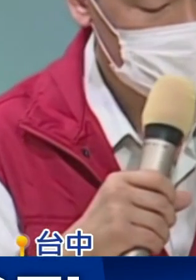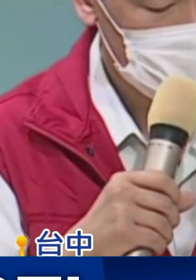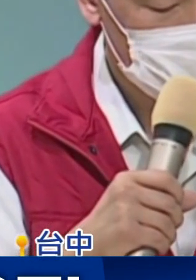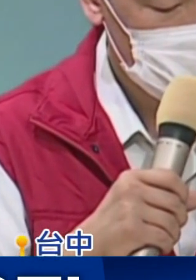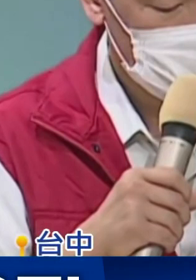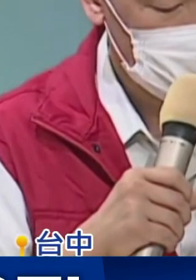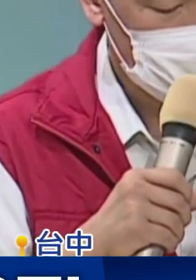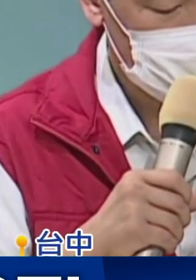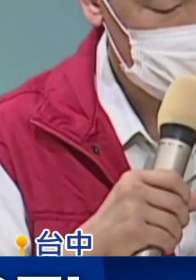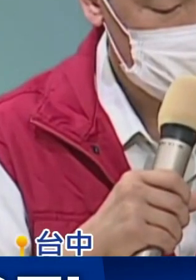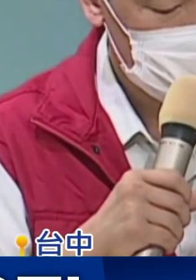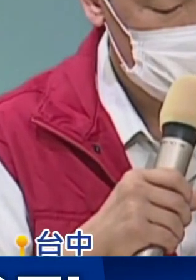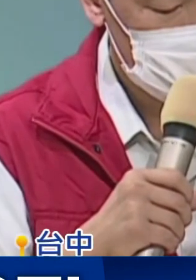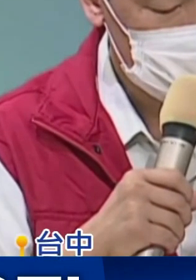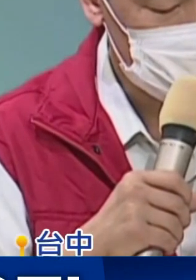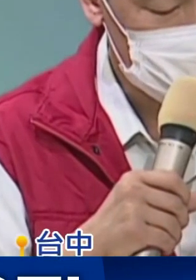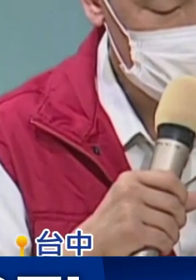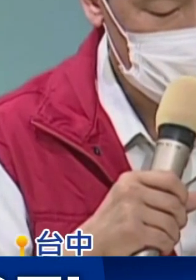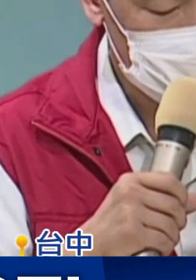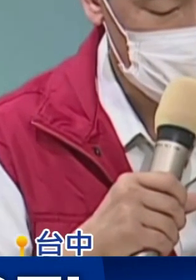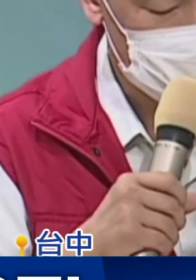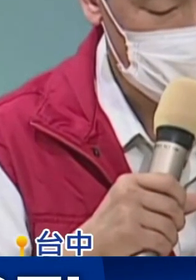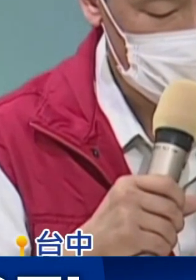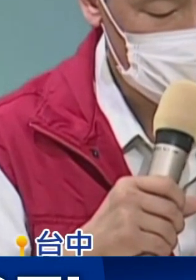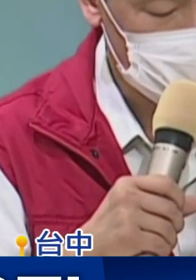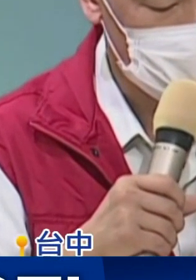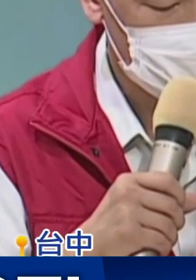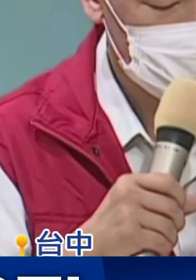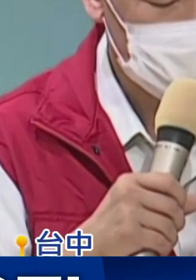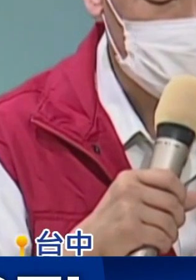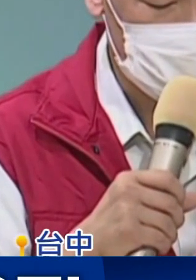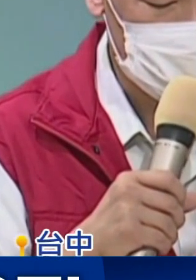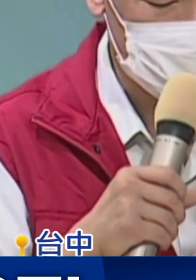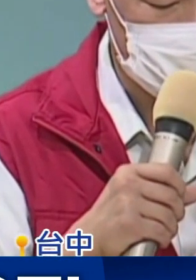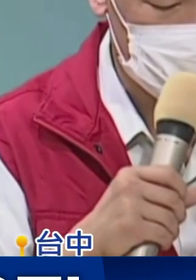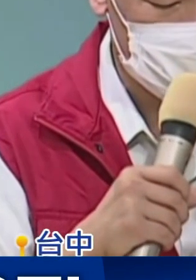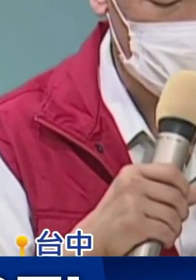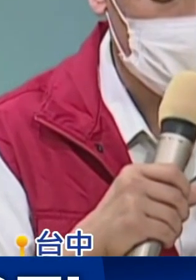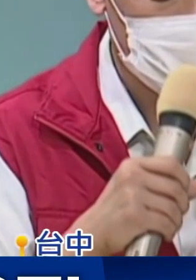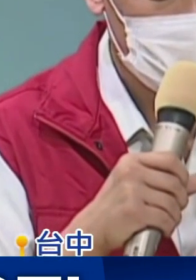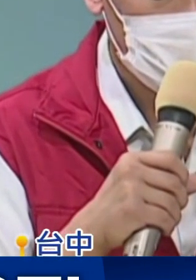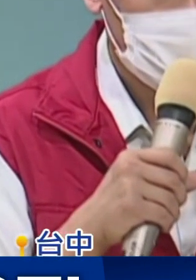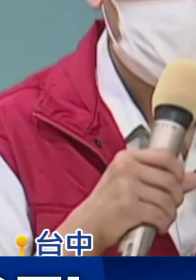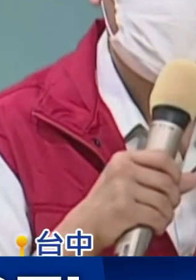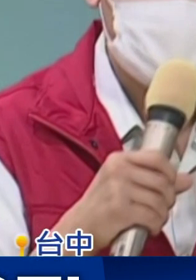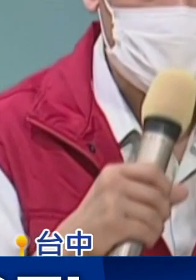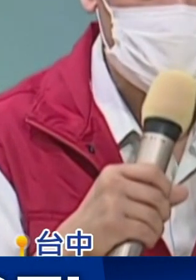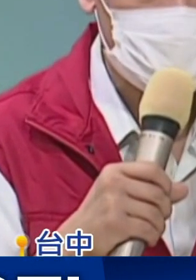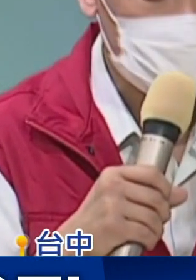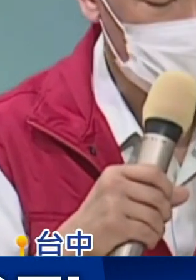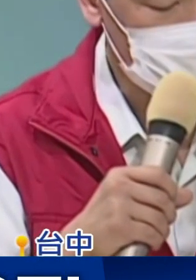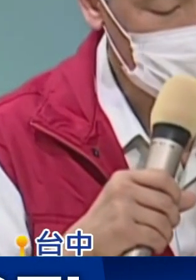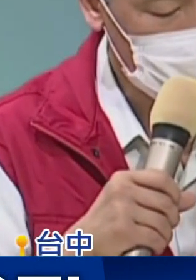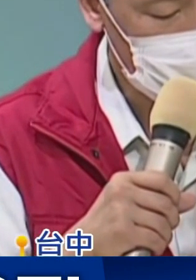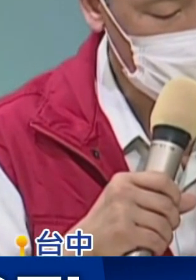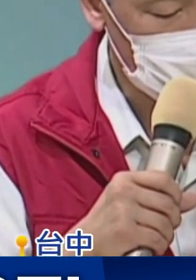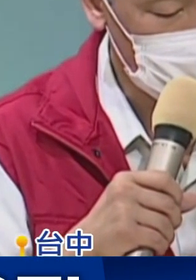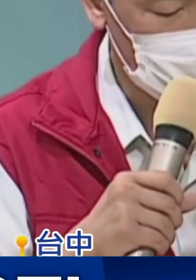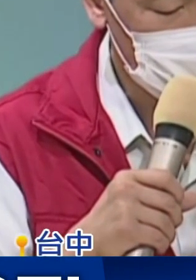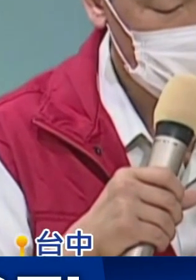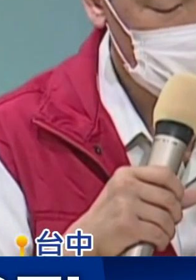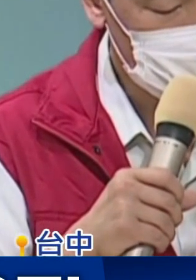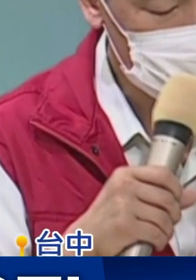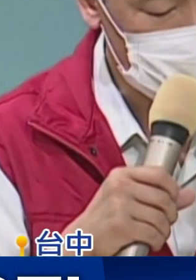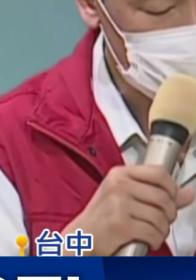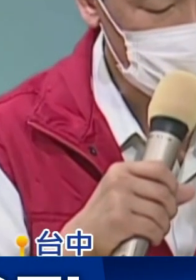哦。那她是母亲先有临床症状，她本身是没有症状。那因为这一次我们到泰安国